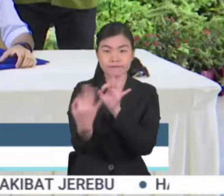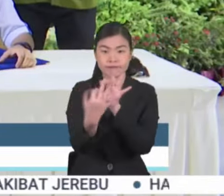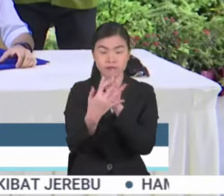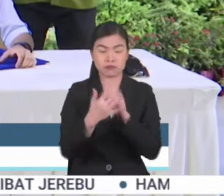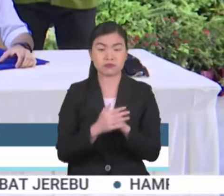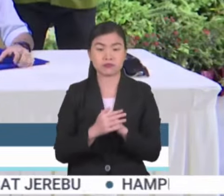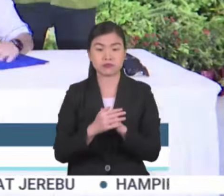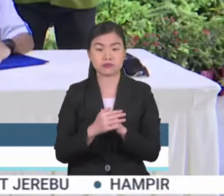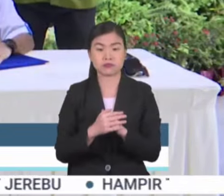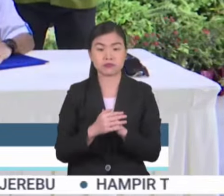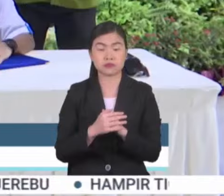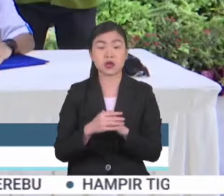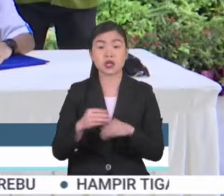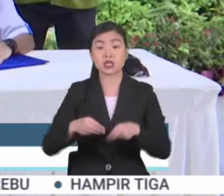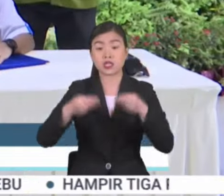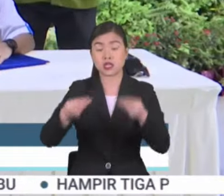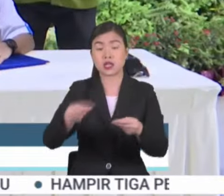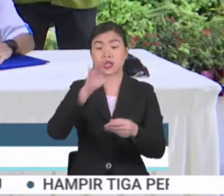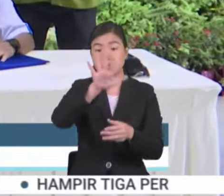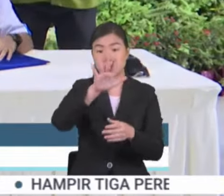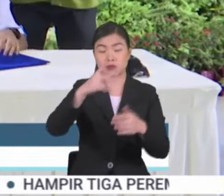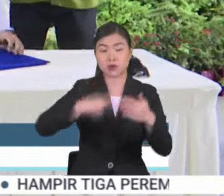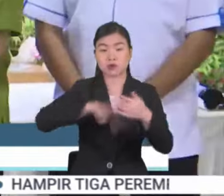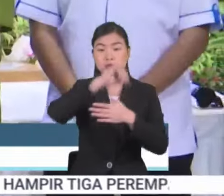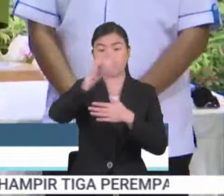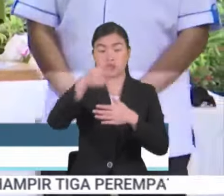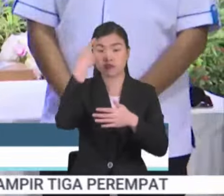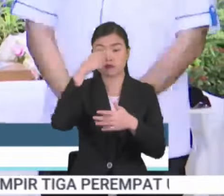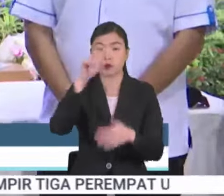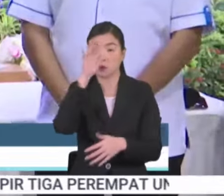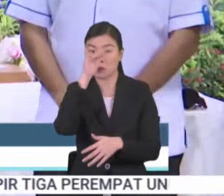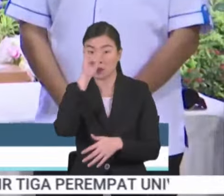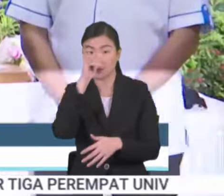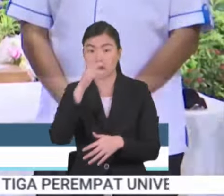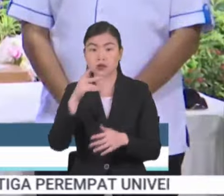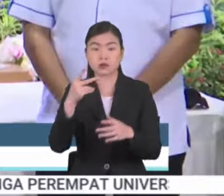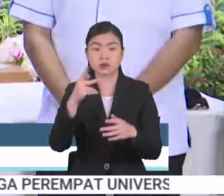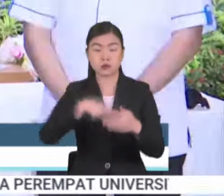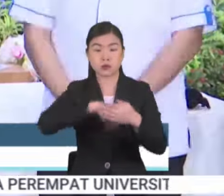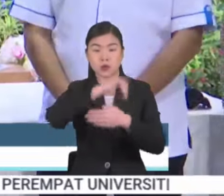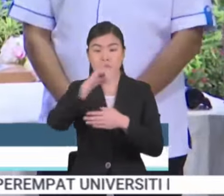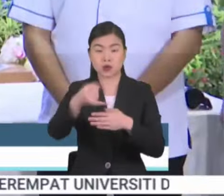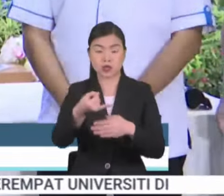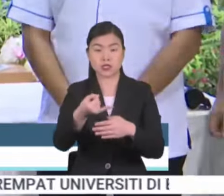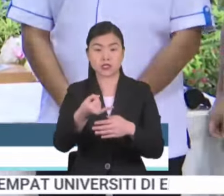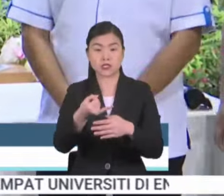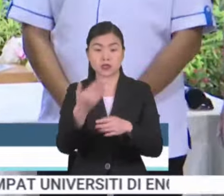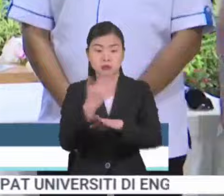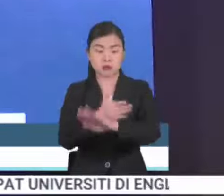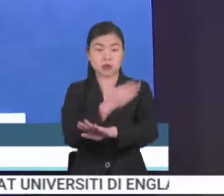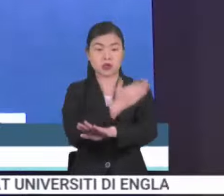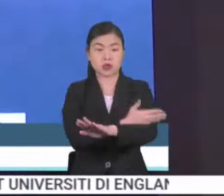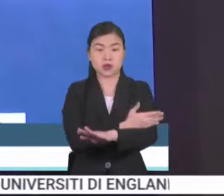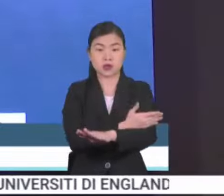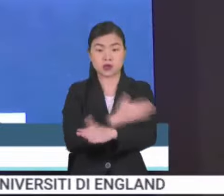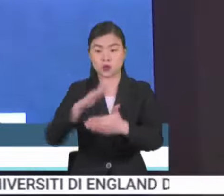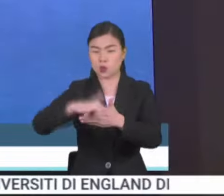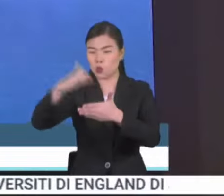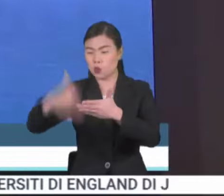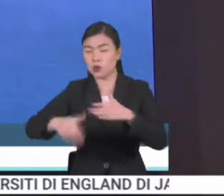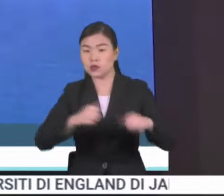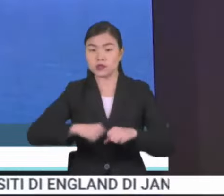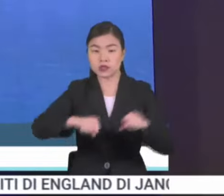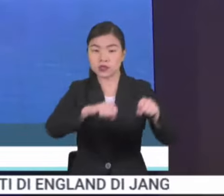menyaksikan penyerahan 5 projek siap kepada Kerajaan Negeri Melaka iaitu projek pemuliharaan Muara Sungai Baru Alur Gajah,